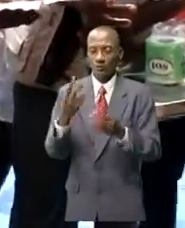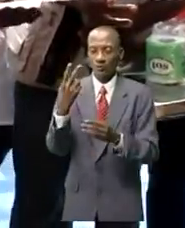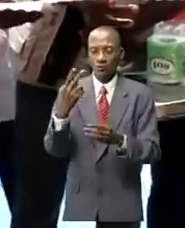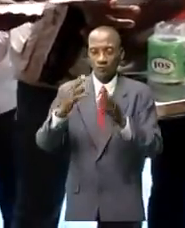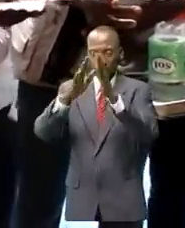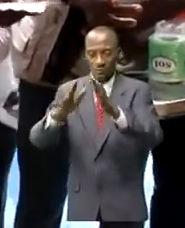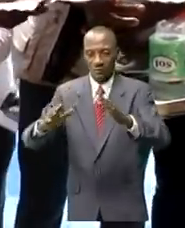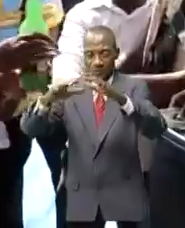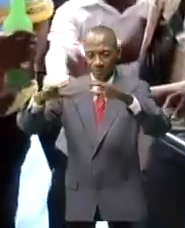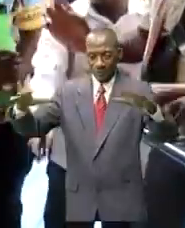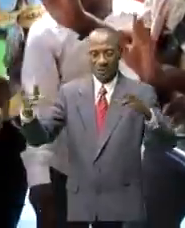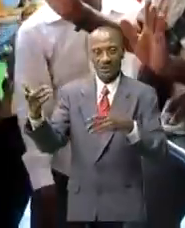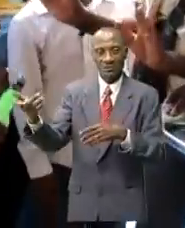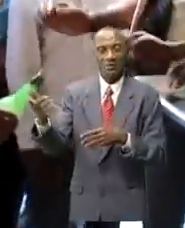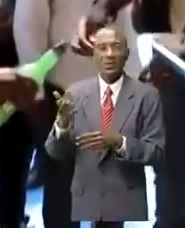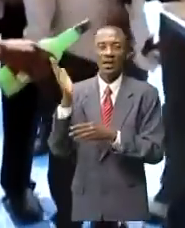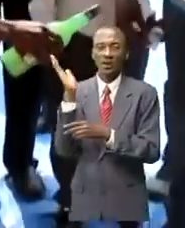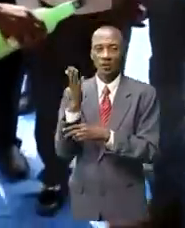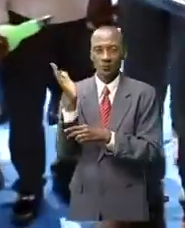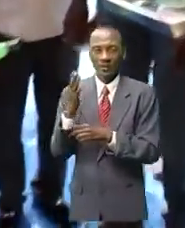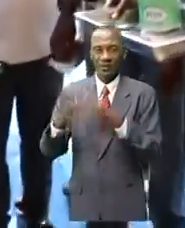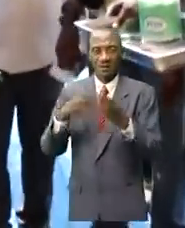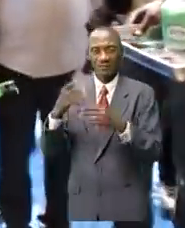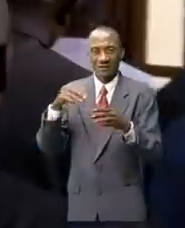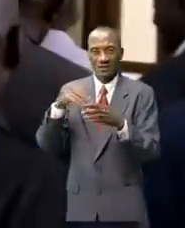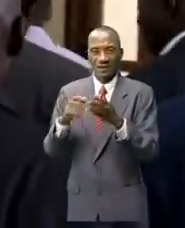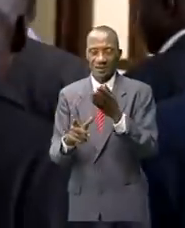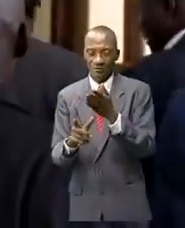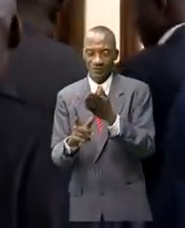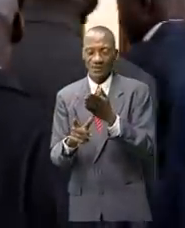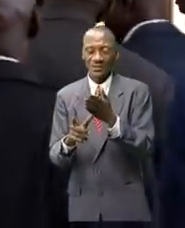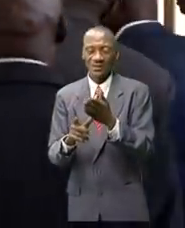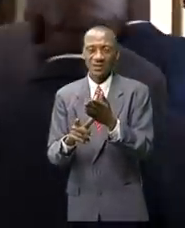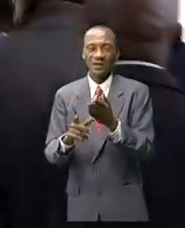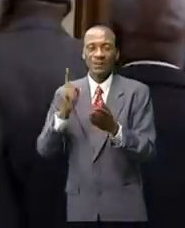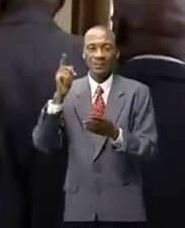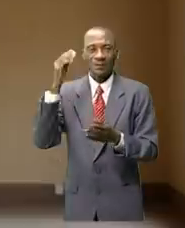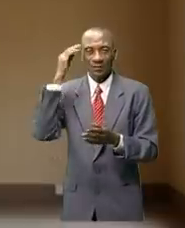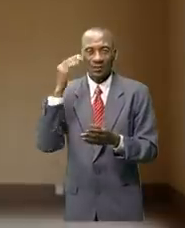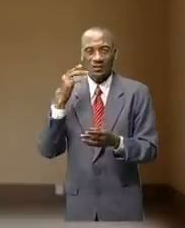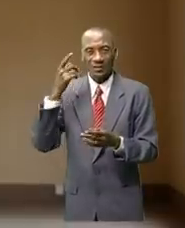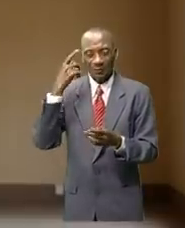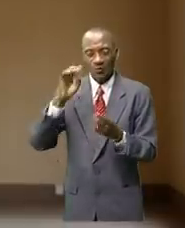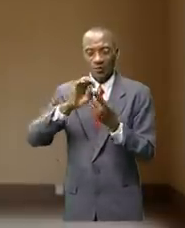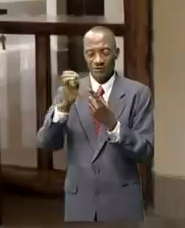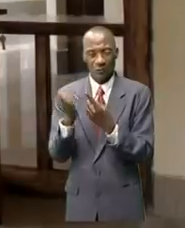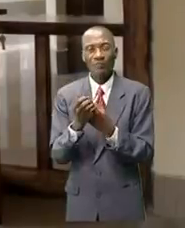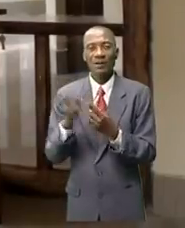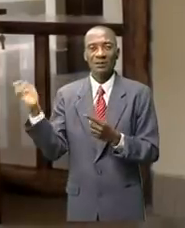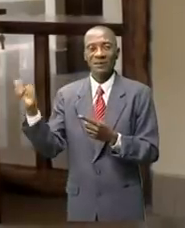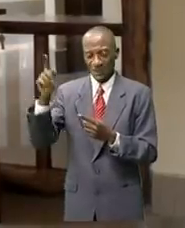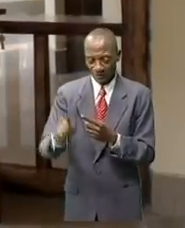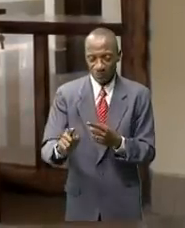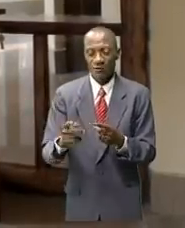à la vice-primature de l'environnement et le développement durable en charge de la conservation de la nature. Lorsque nous voyons ce